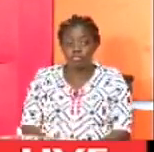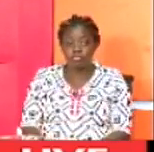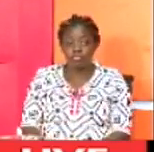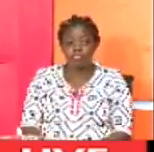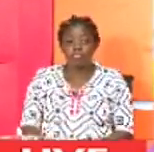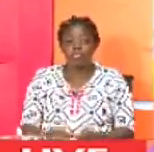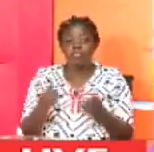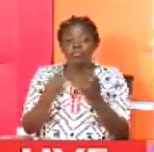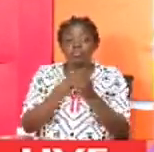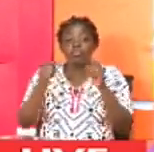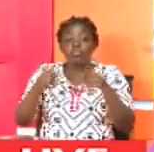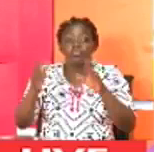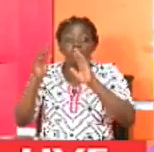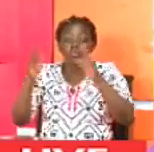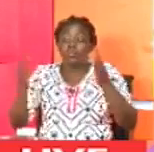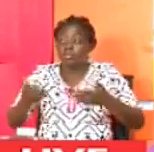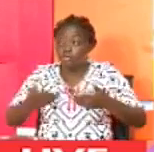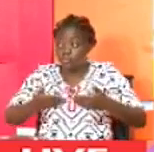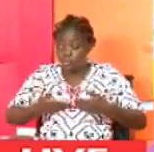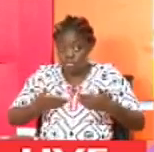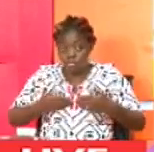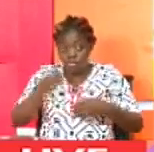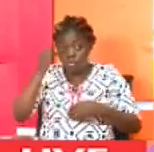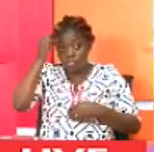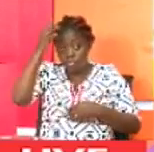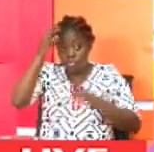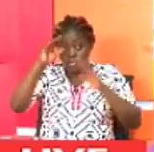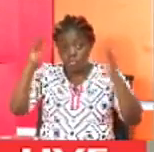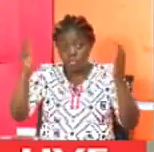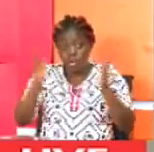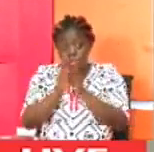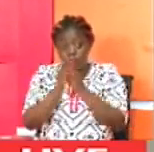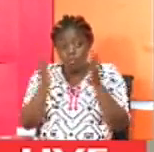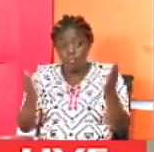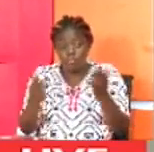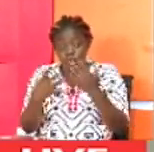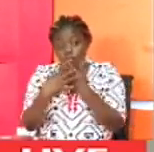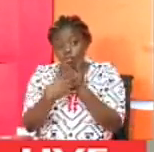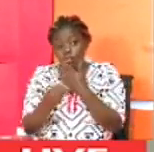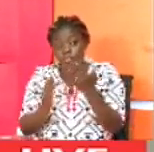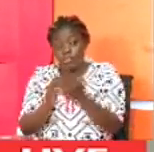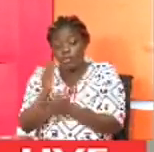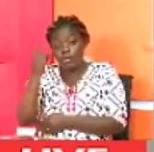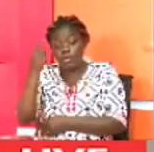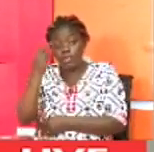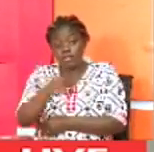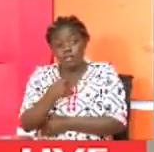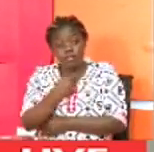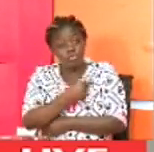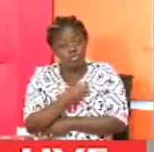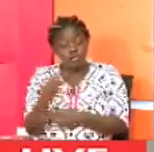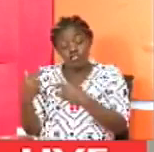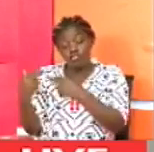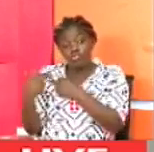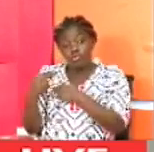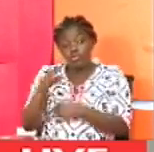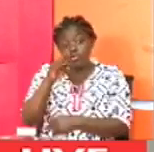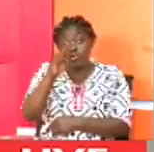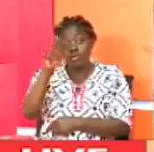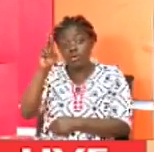Uganda leero ng'ekuza olunaku lwa bannannyini ery'ebiyiiye kiyite World Book and Copyright Day, Philip Kalibala avunaanyizibwa ku biyiiye mu kitongole ki